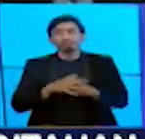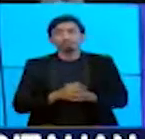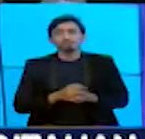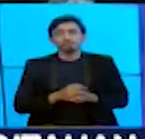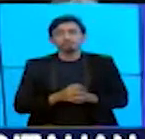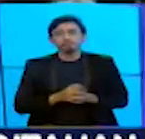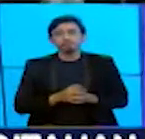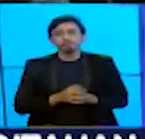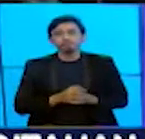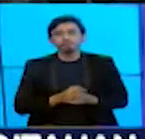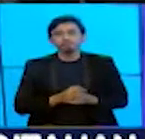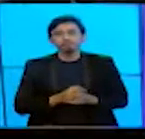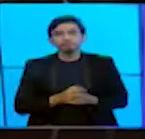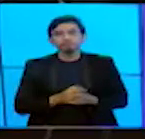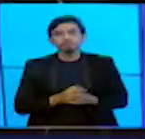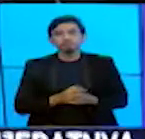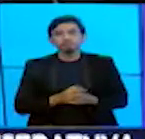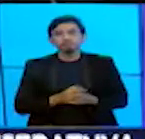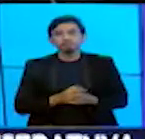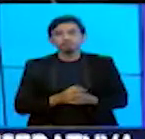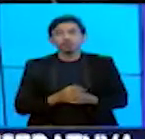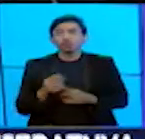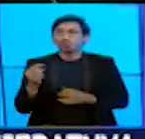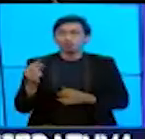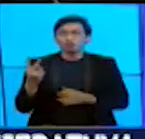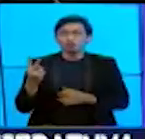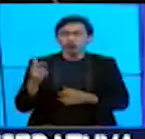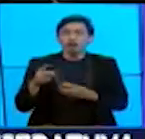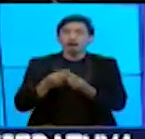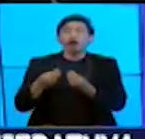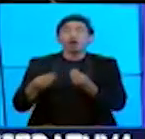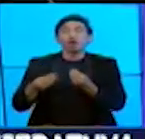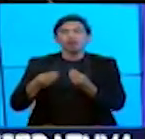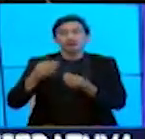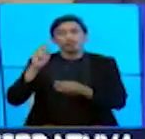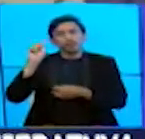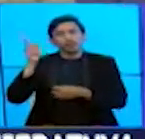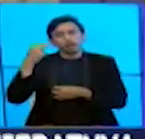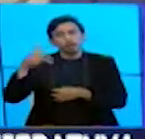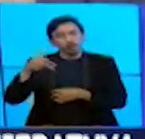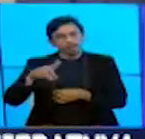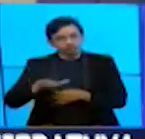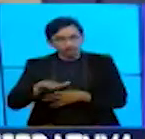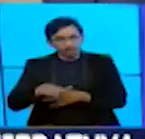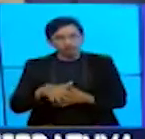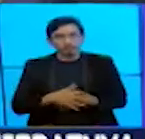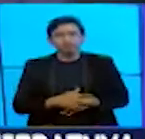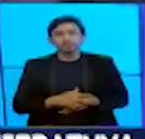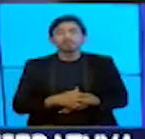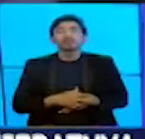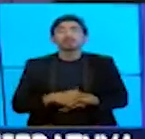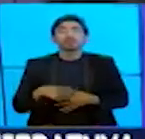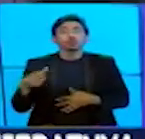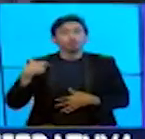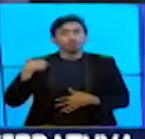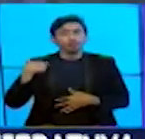Keduanya adalah Direktur PT Agung Perdana Bulukumba dan Sekretaris Dinas PUTR Provinsi Sulawesi Selatan. Gubernur Nurdin Abdullah mengaku tidak